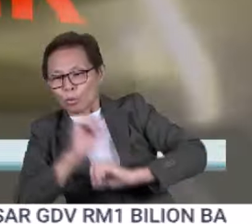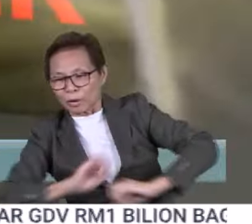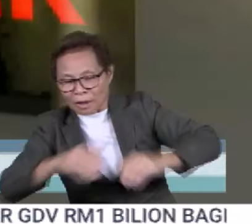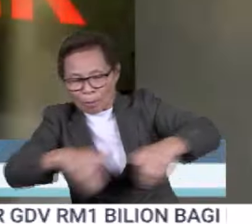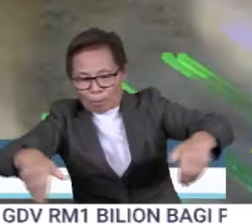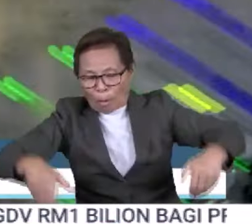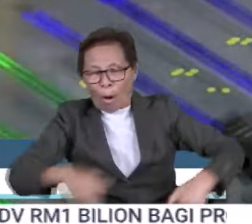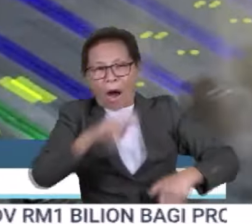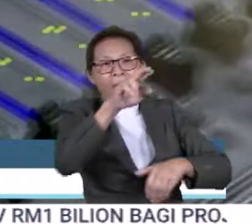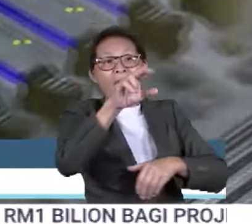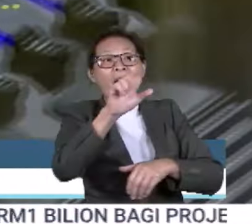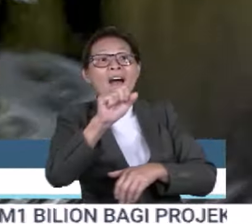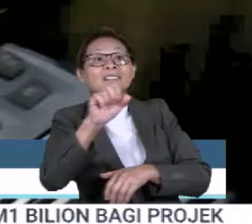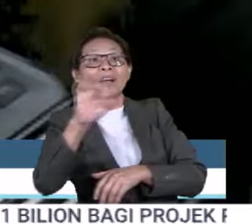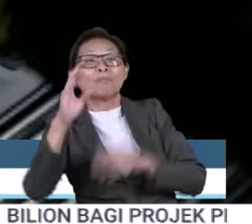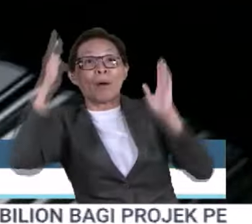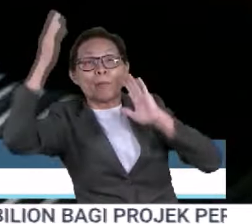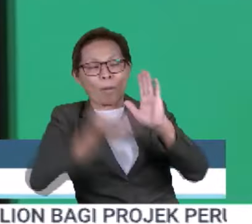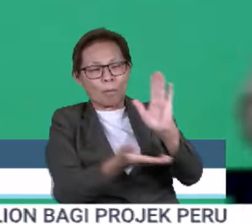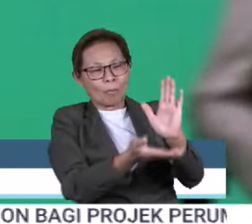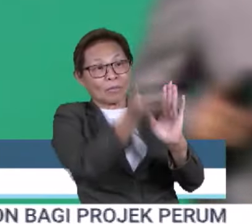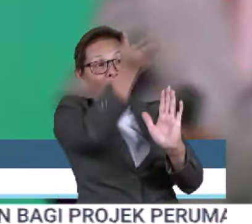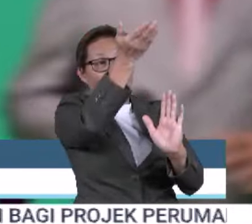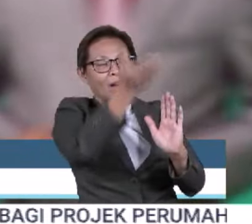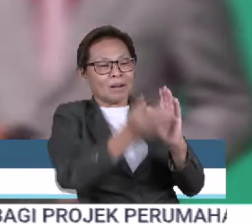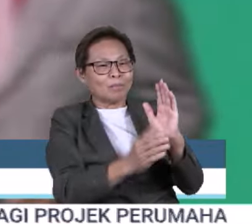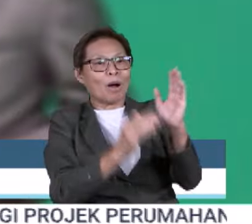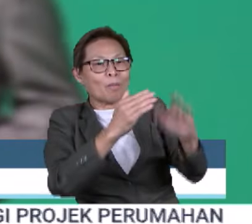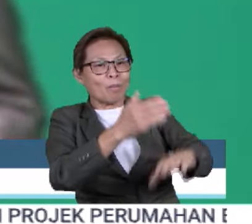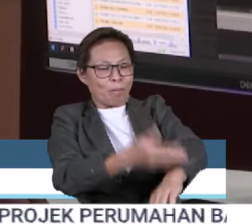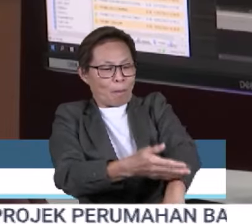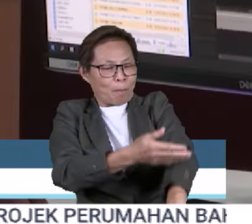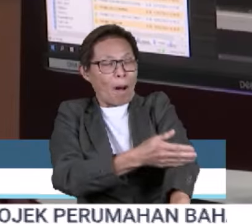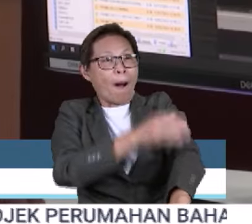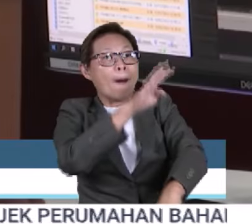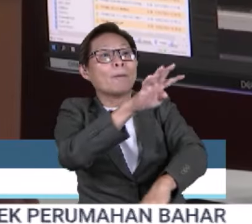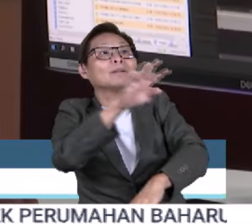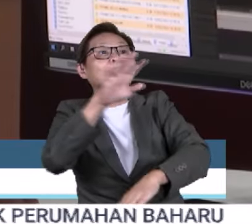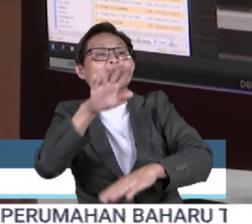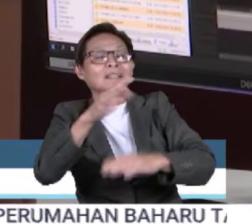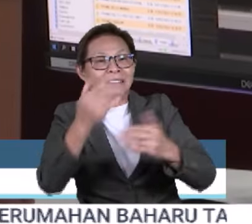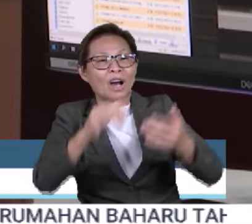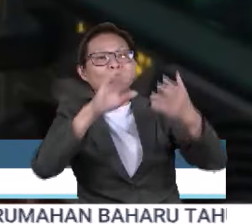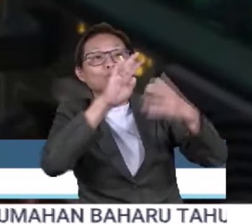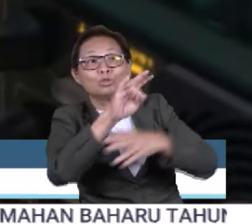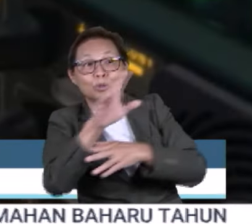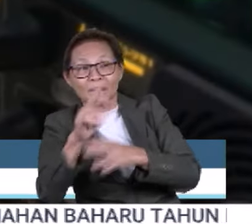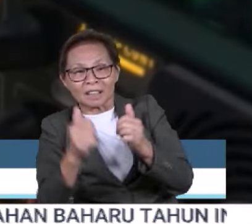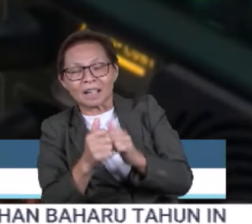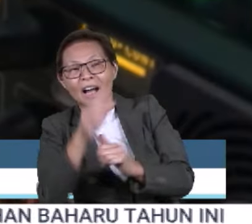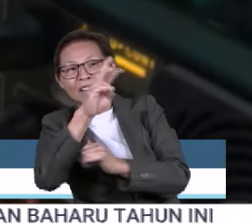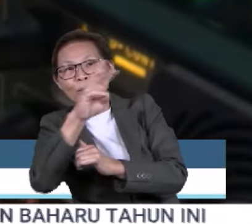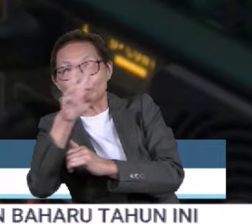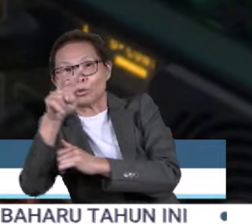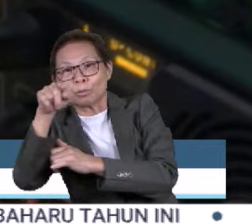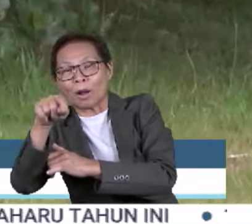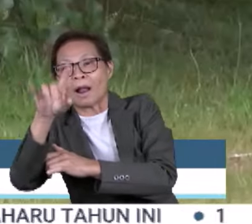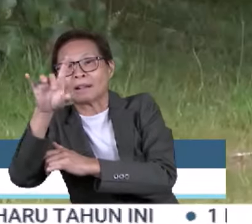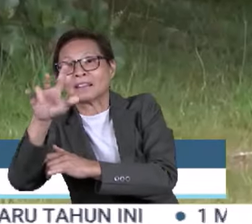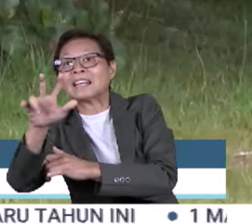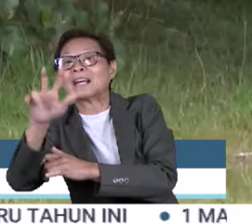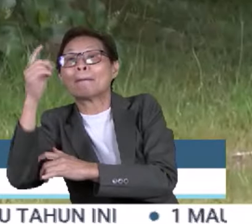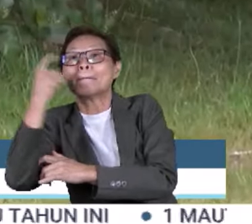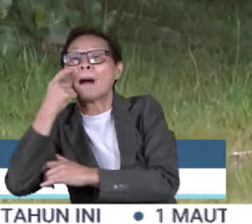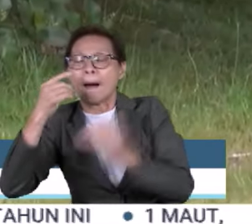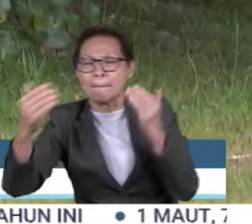rsf Malaysia meningkat 40 anak tangga untuk berada di kedudukan 73 dengan 62 kepulauan 83